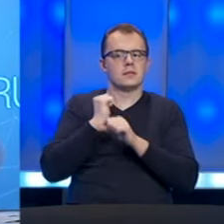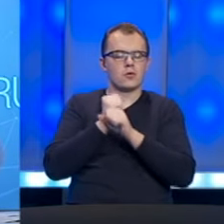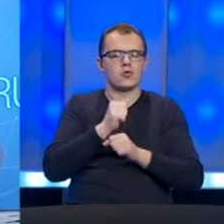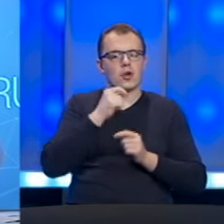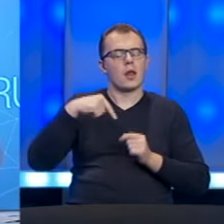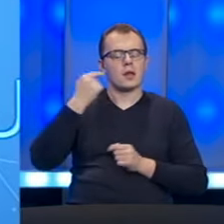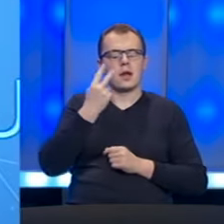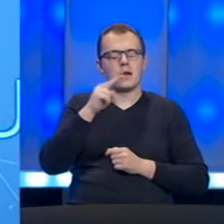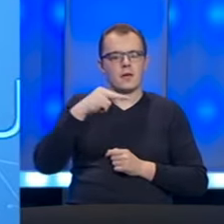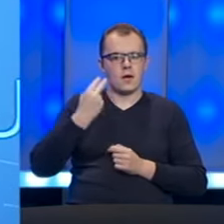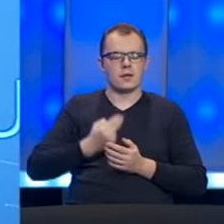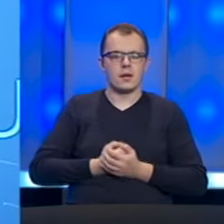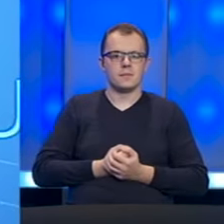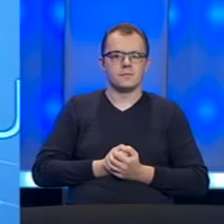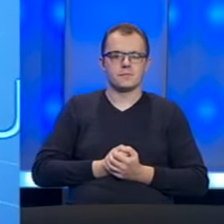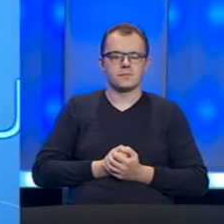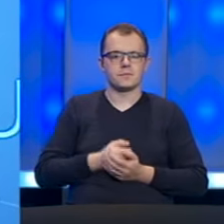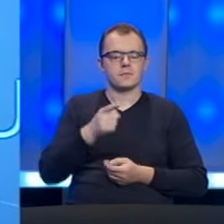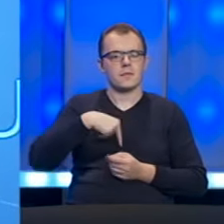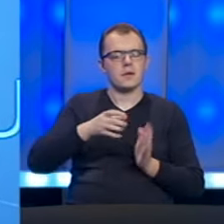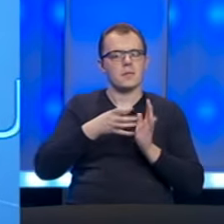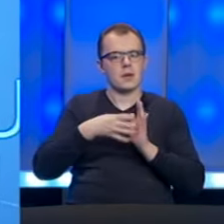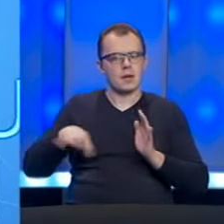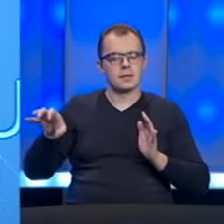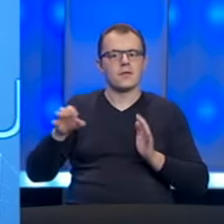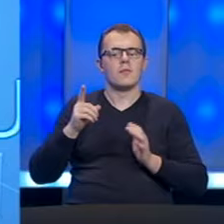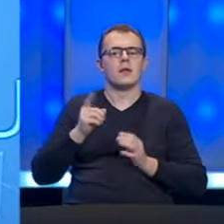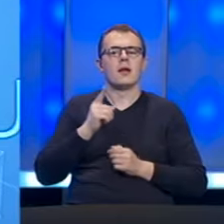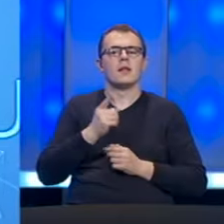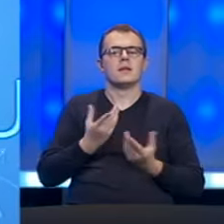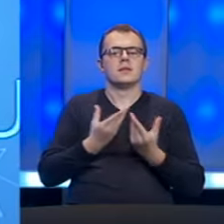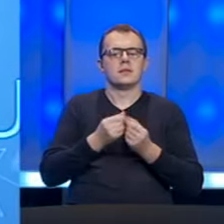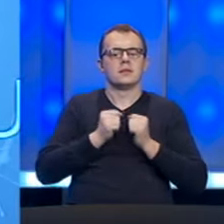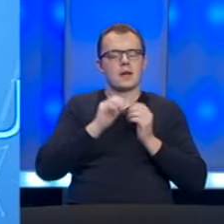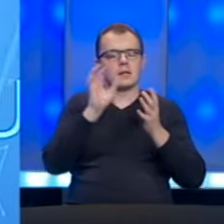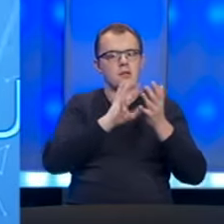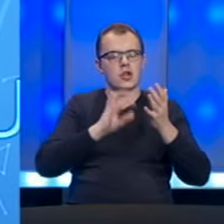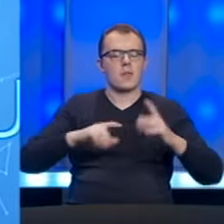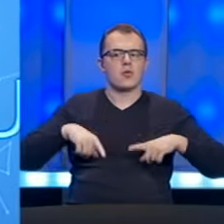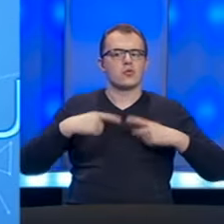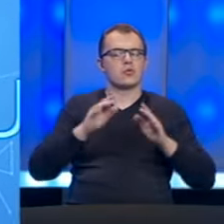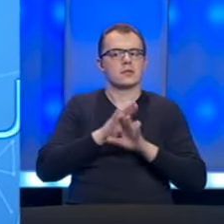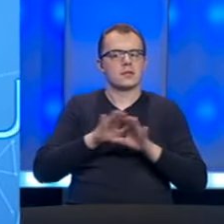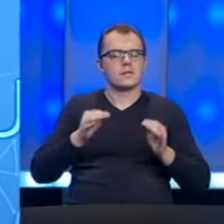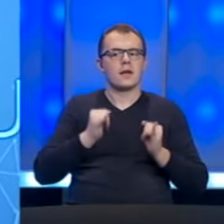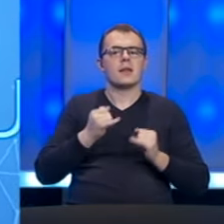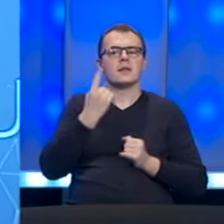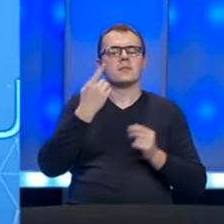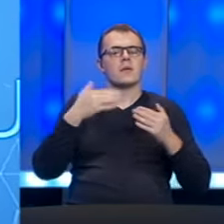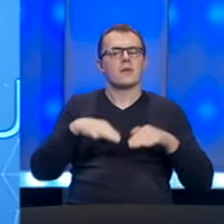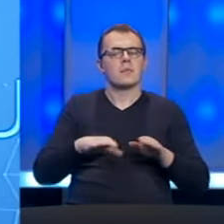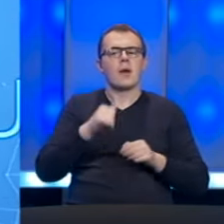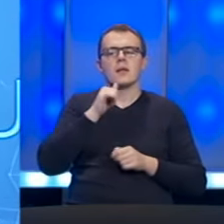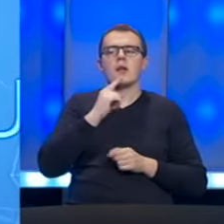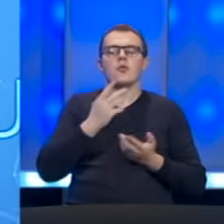naredna 2 dana. Mi nastavljamo dalje sa sadržajima u jutru za sve. Danas je 1. maj, dan